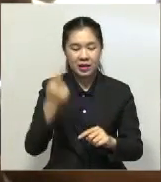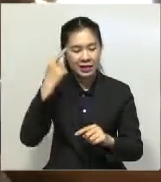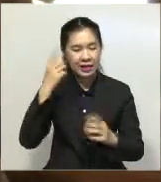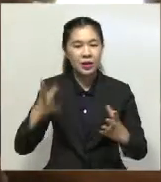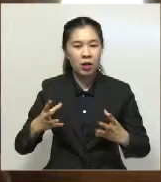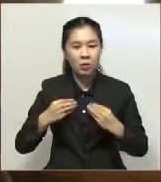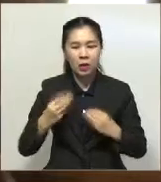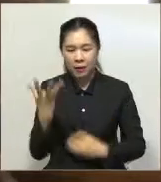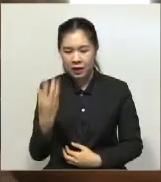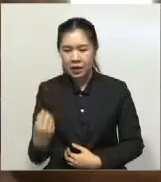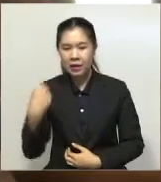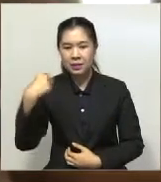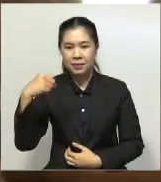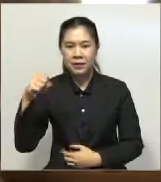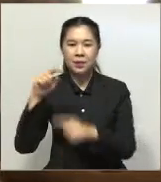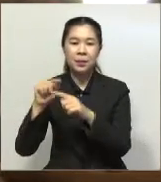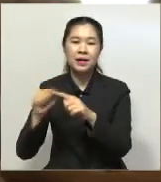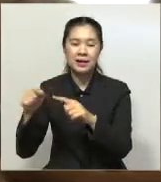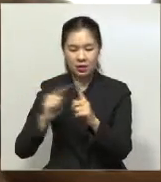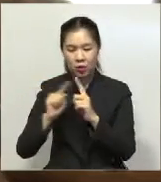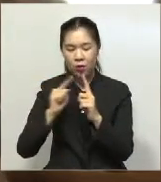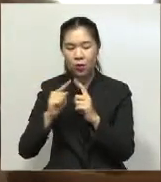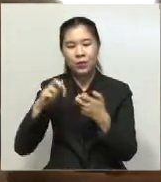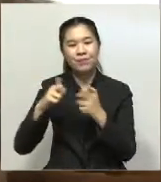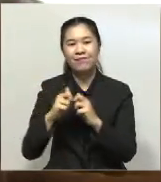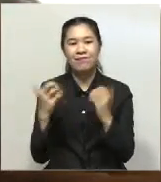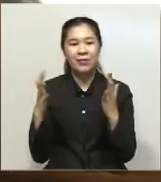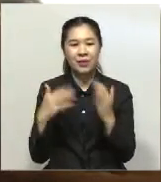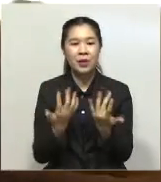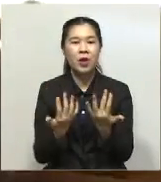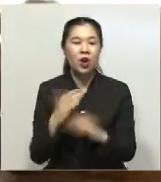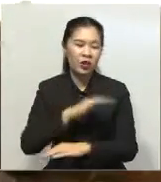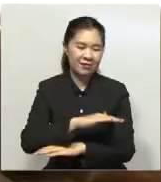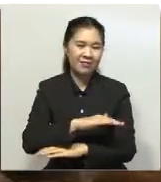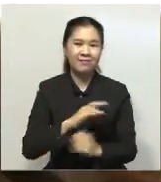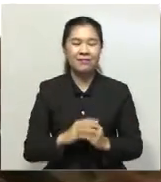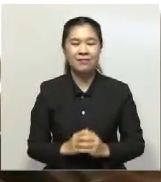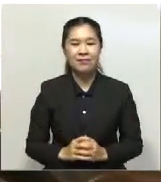ล้วเหลืออีก 10% เราก็จะคุยกันนะผมคิดว่าไม่มีปัญหาอะไรรอฟังเย็นนี้